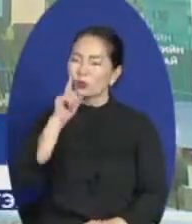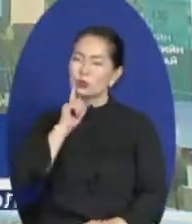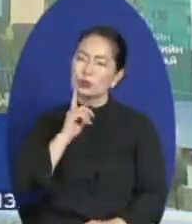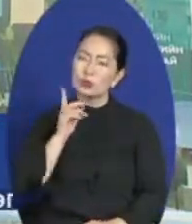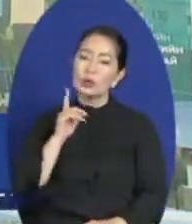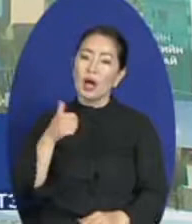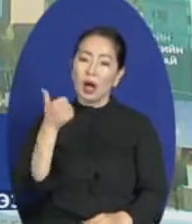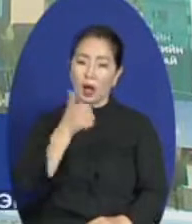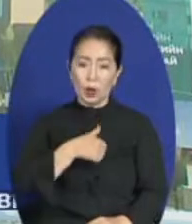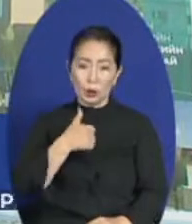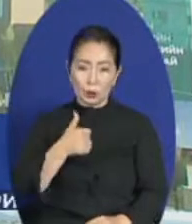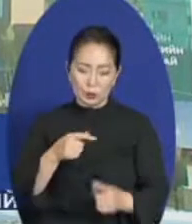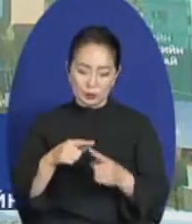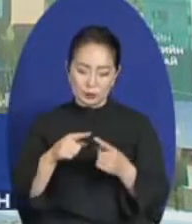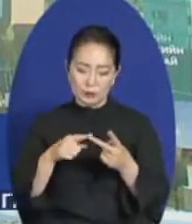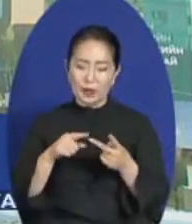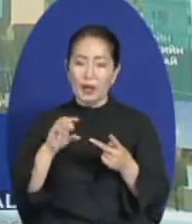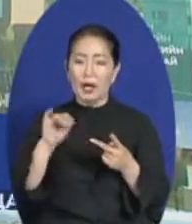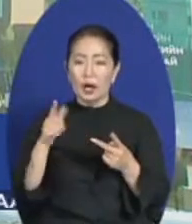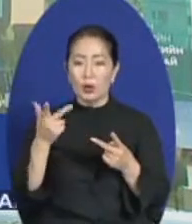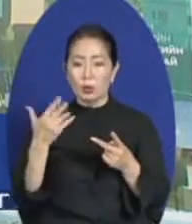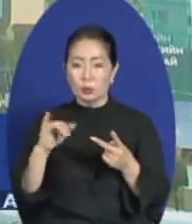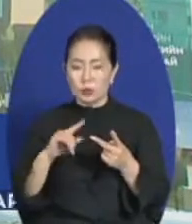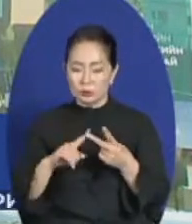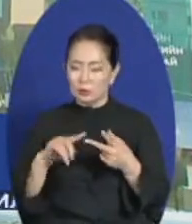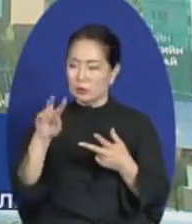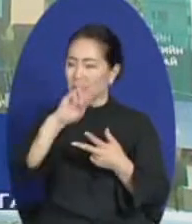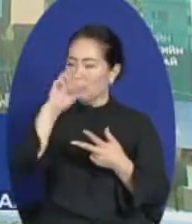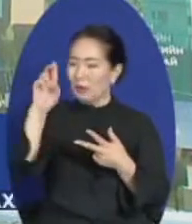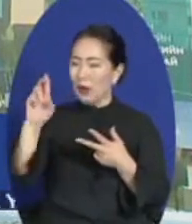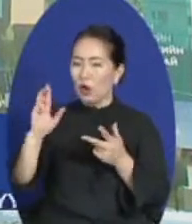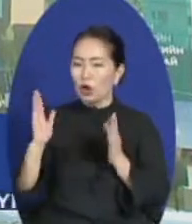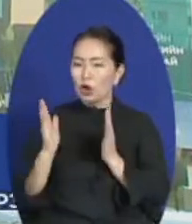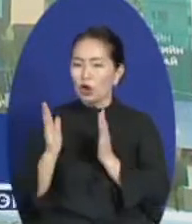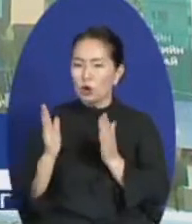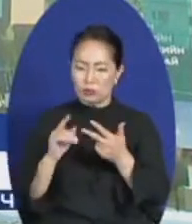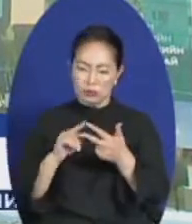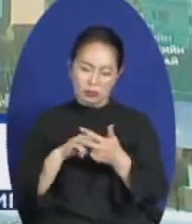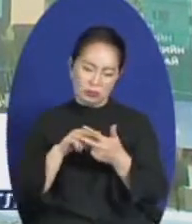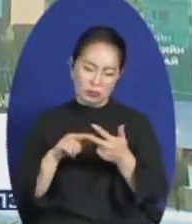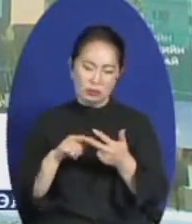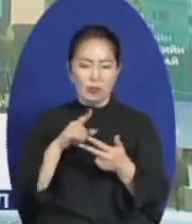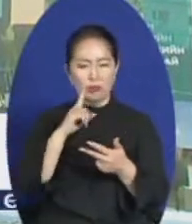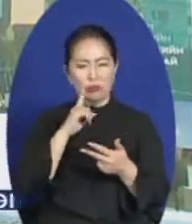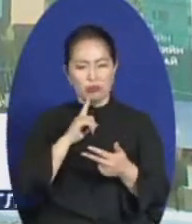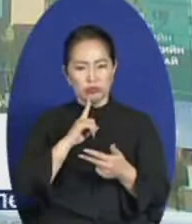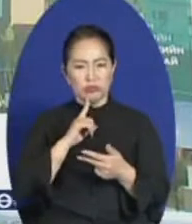аюулгүй, тэгээд яг л байгальлаг, тэгээд байгальтай маш ойрхон байх нөхцөлд